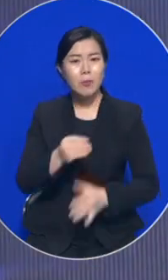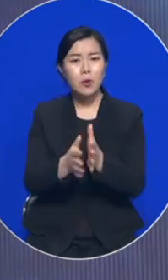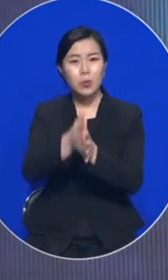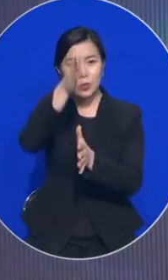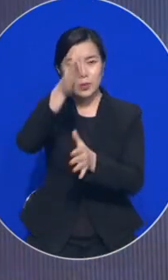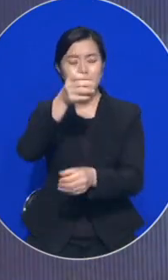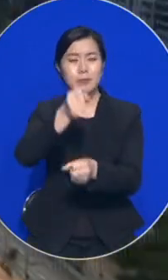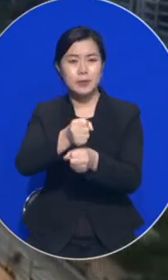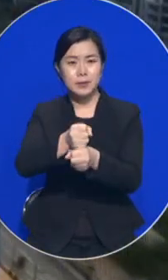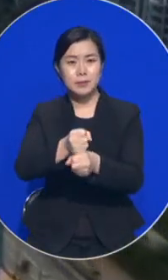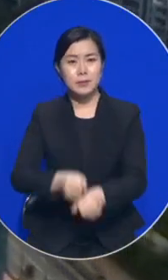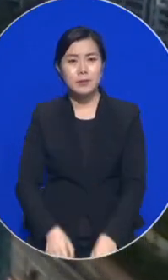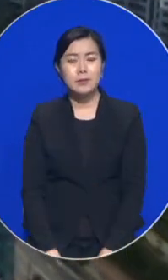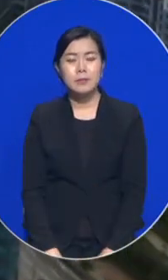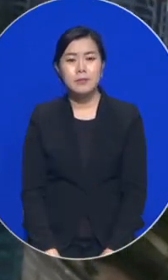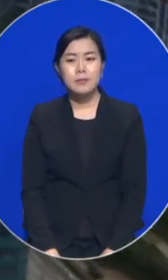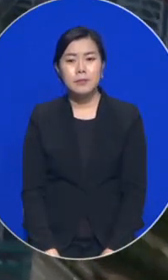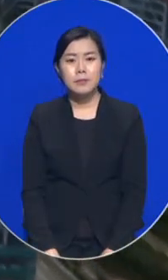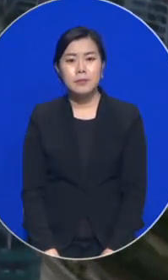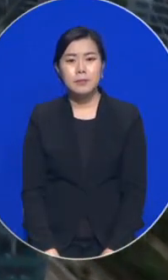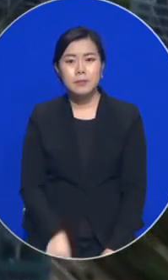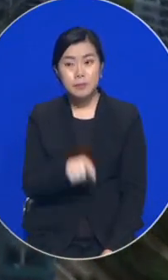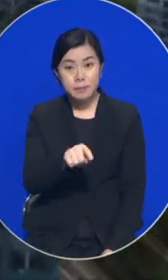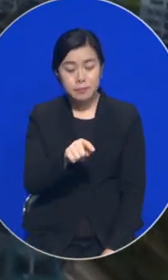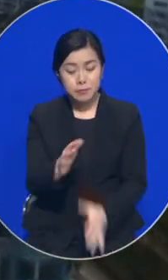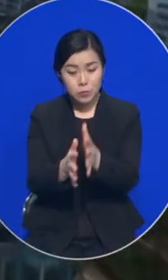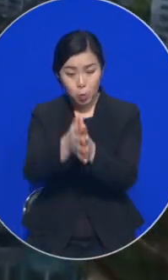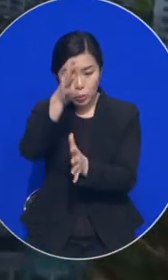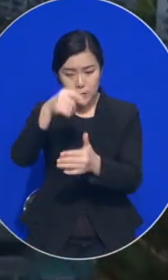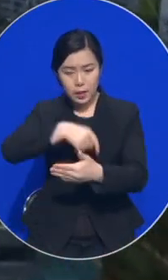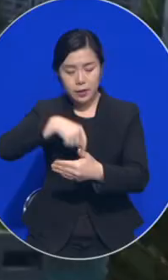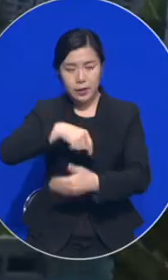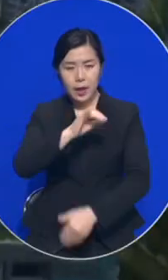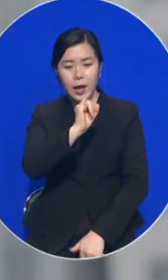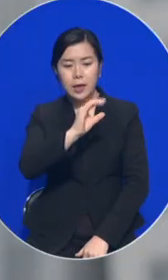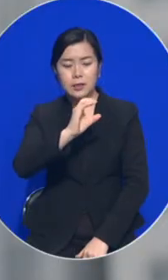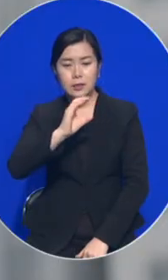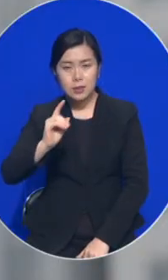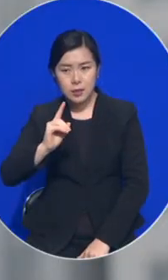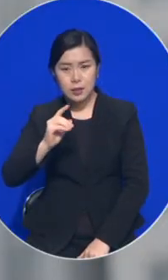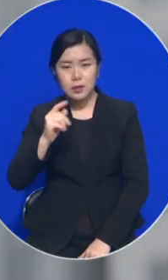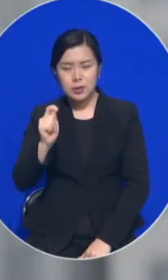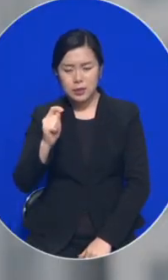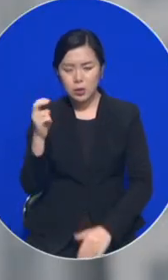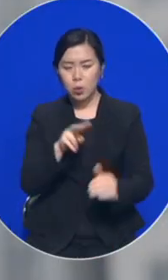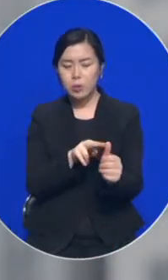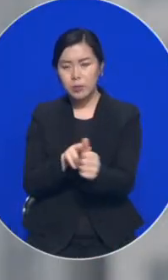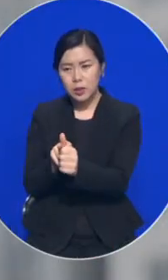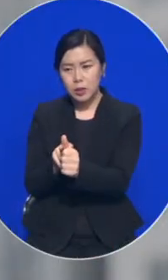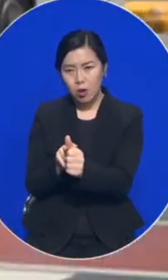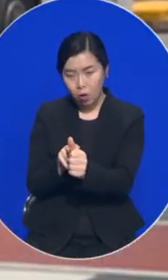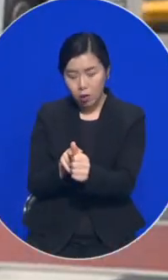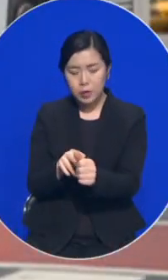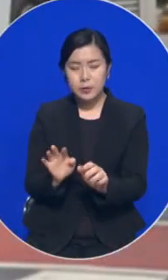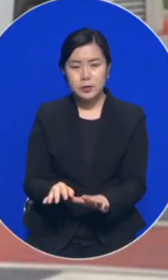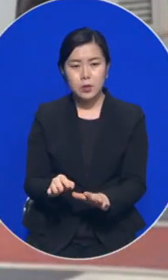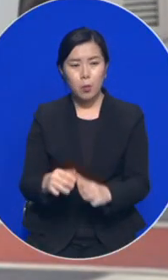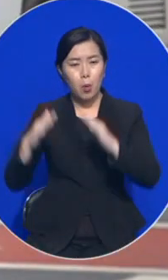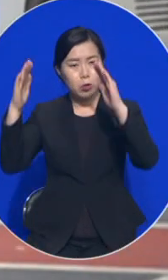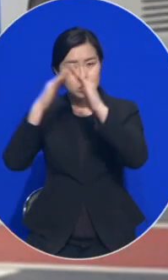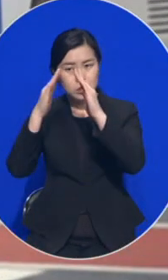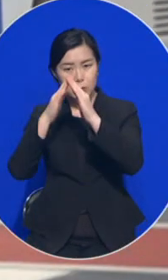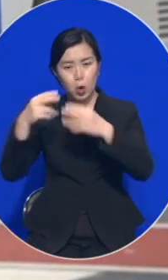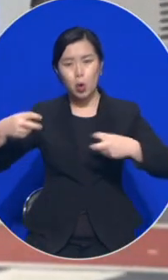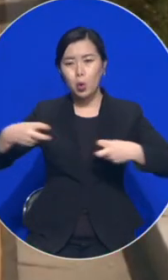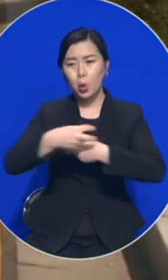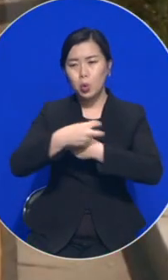만들 것입니다. 스마트시티는 도시의 ICT, 빅데이터 등 신기술을 접목해 주거, 교통 문제 등을